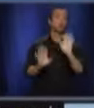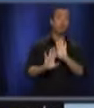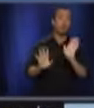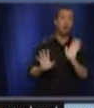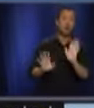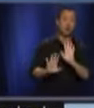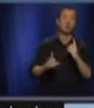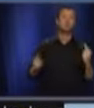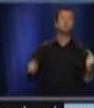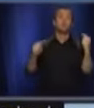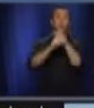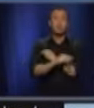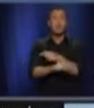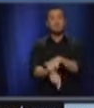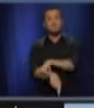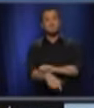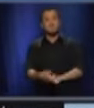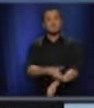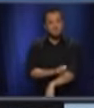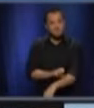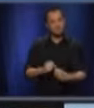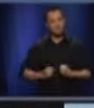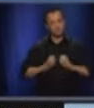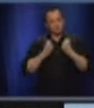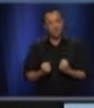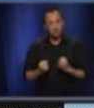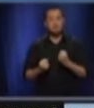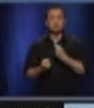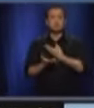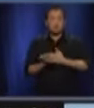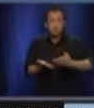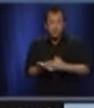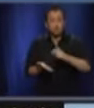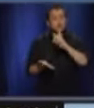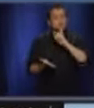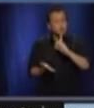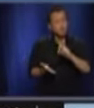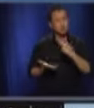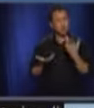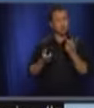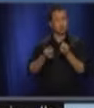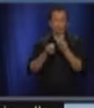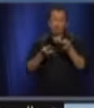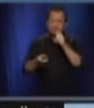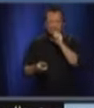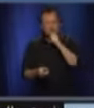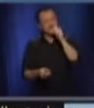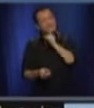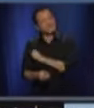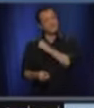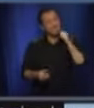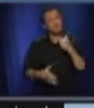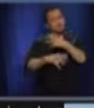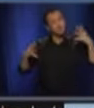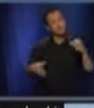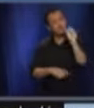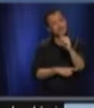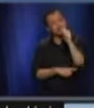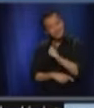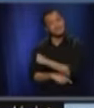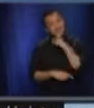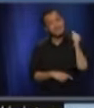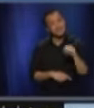donne un coup dans les prochaines semaines, là, puis c'est pour ça qu'on va vous demander de faire certains sacrifices. Si on peut donner un coup dans